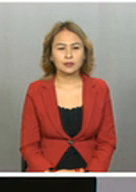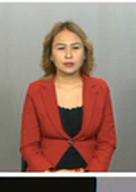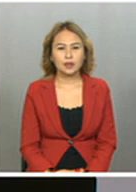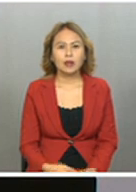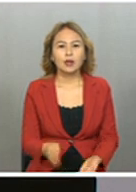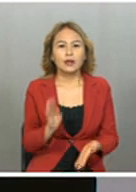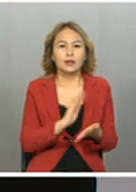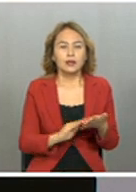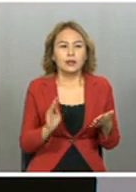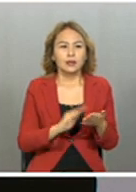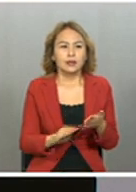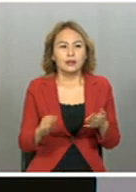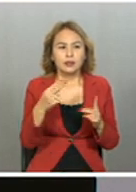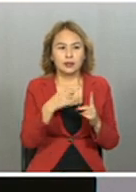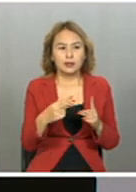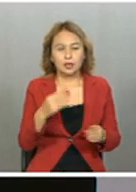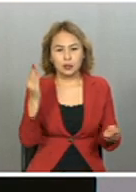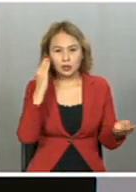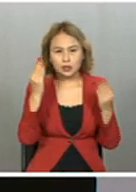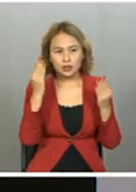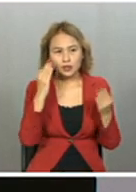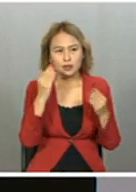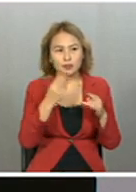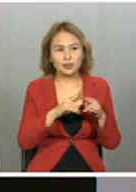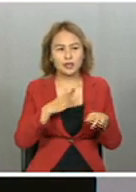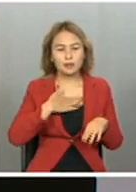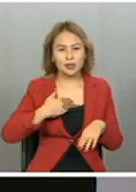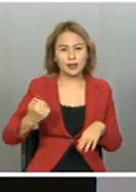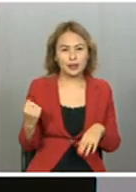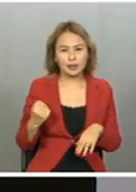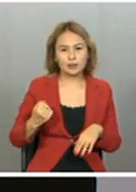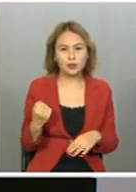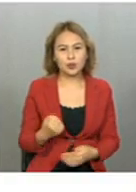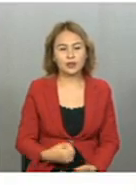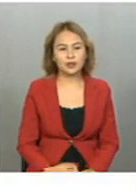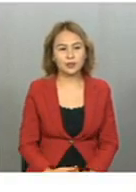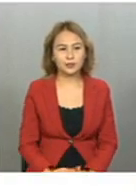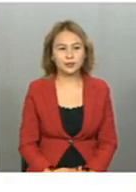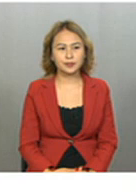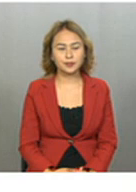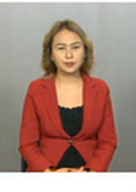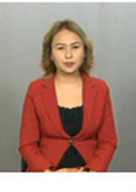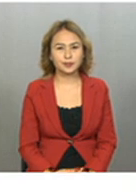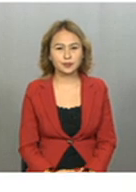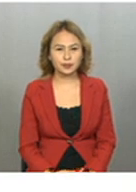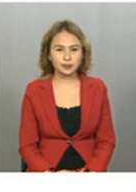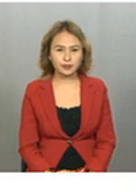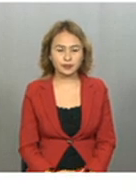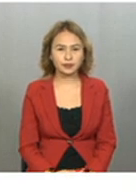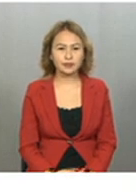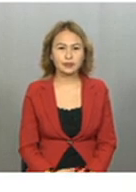Напишите текст рассуждения. Мы с приятелем – друзья.